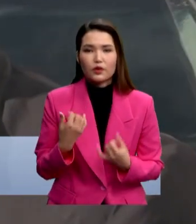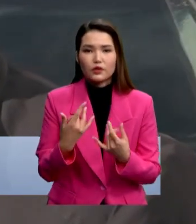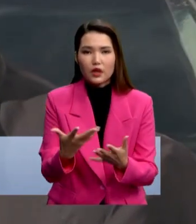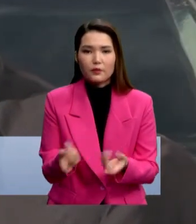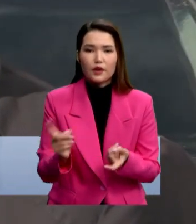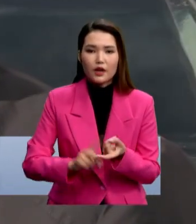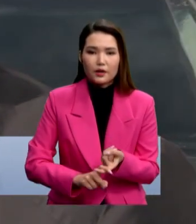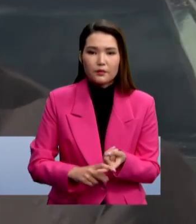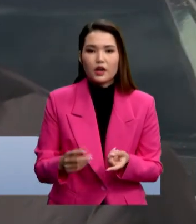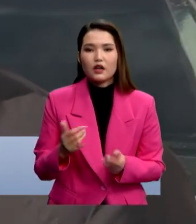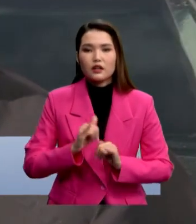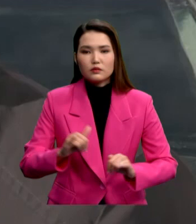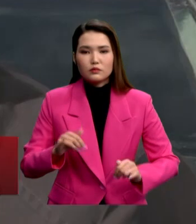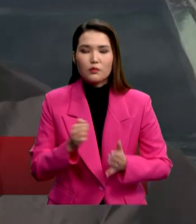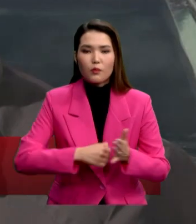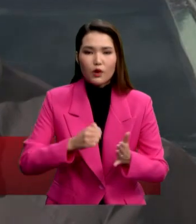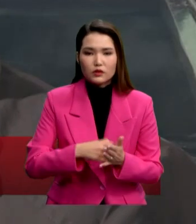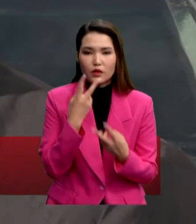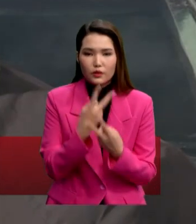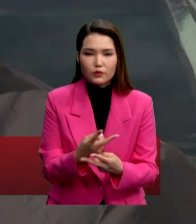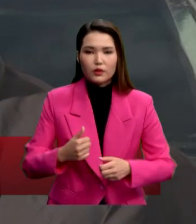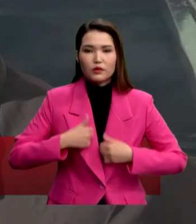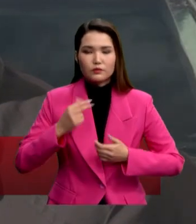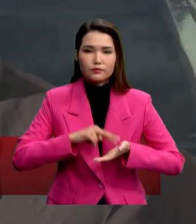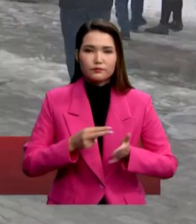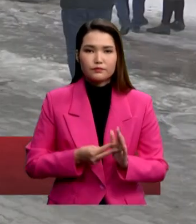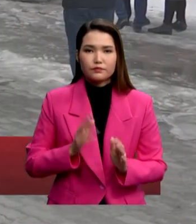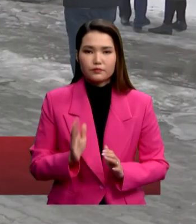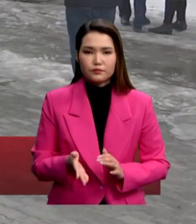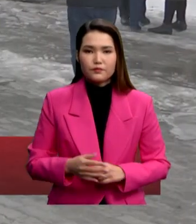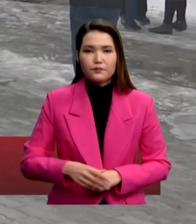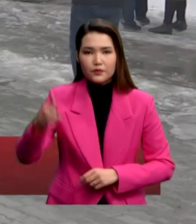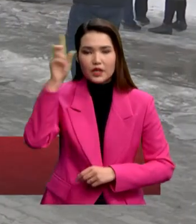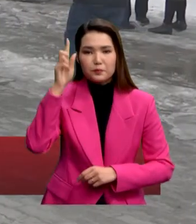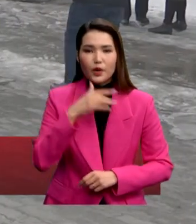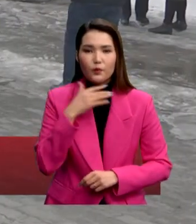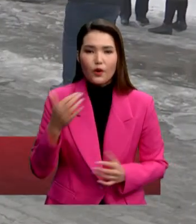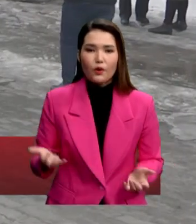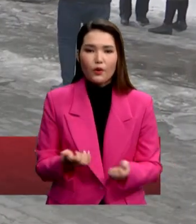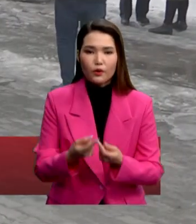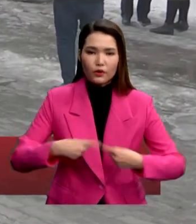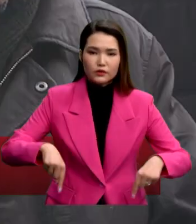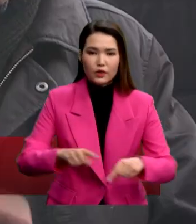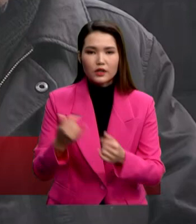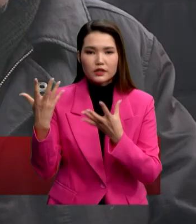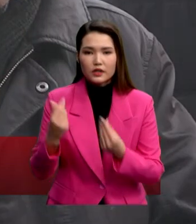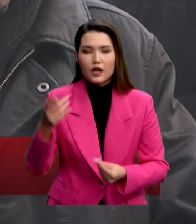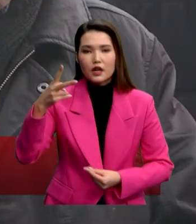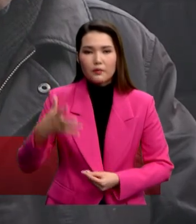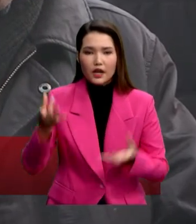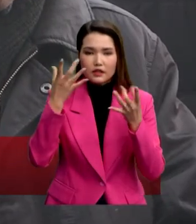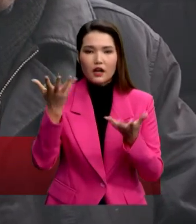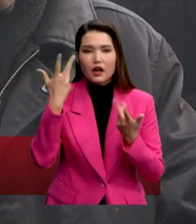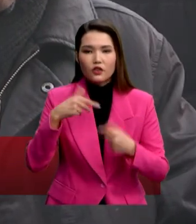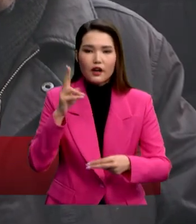тарапынан инвесторды іздестіруге, халыққа көмектесуге жұмыстарын жүргізіп жатырмыз. Биліктегілер қолғабыс етеміз дегенмен баспананың нақты